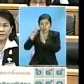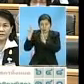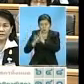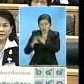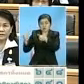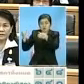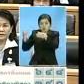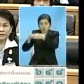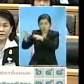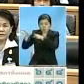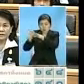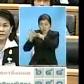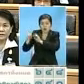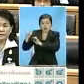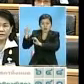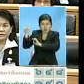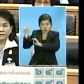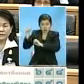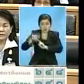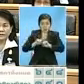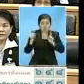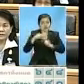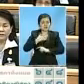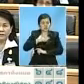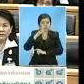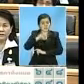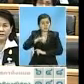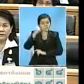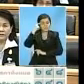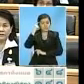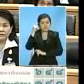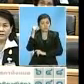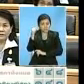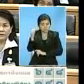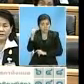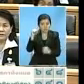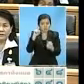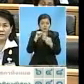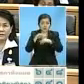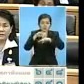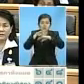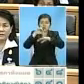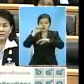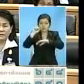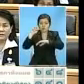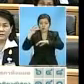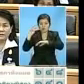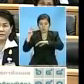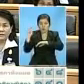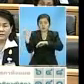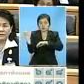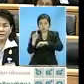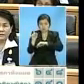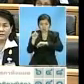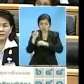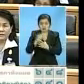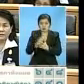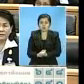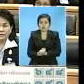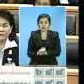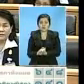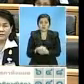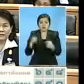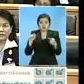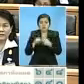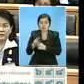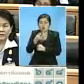ครับแต่ผมเป็นคนมองโลกในแง่ดีครับวุฒิสมาชิกส่วนหนึ่งก็ต้องการให้มาจากสา